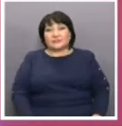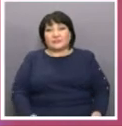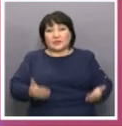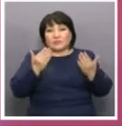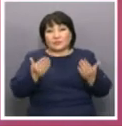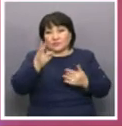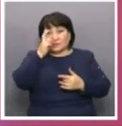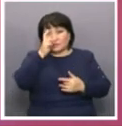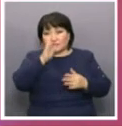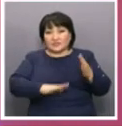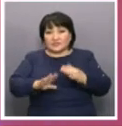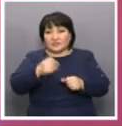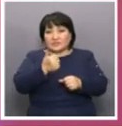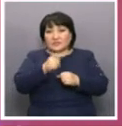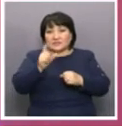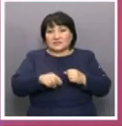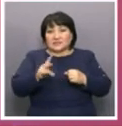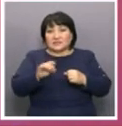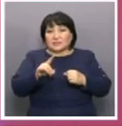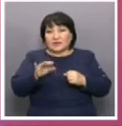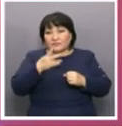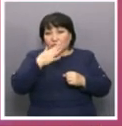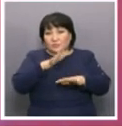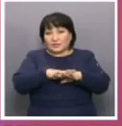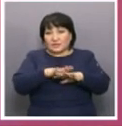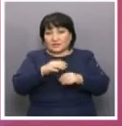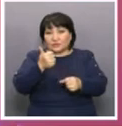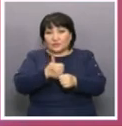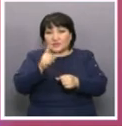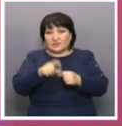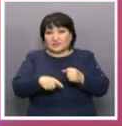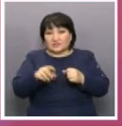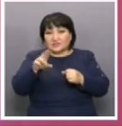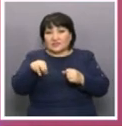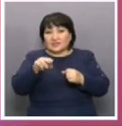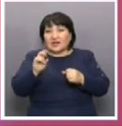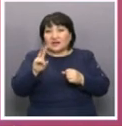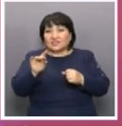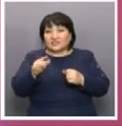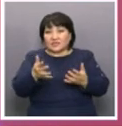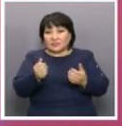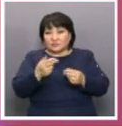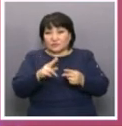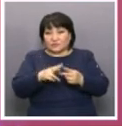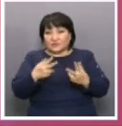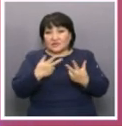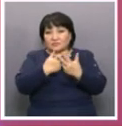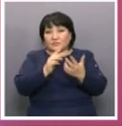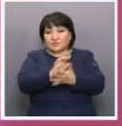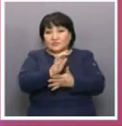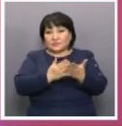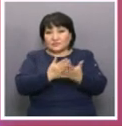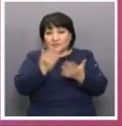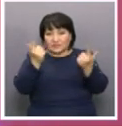Бүгін мемлекет басшысы Нұрсұлтан Назарбаев ұлттық банк төрағасы Данияр Ақышевті қабылдады. Бұл жөнінде Ақорданың баспасөз қызметі